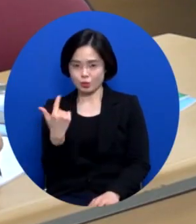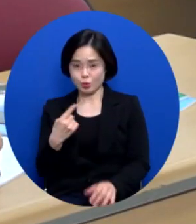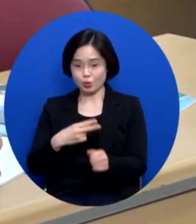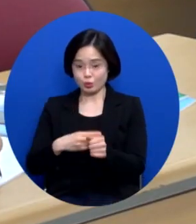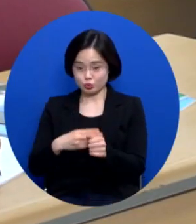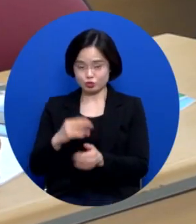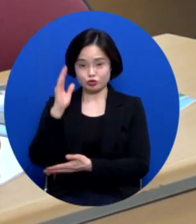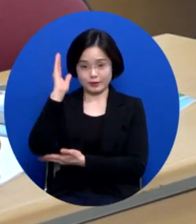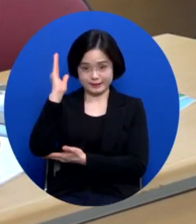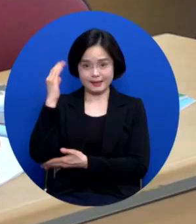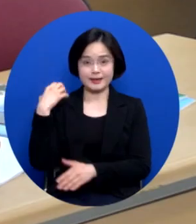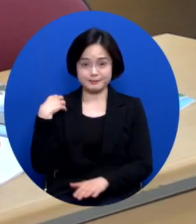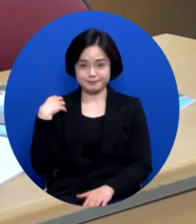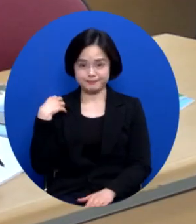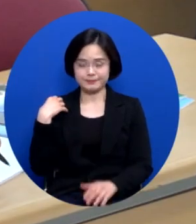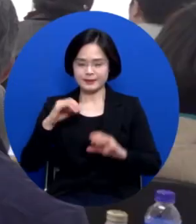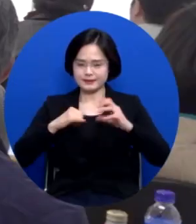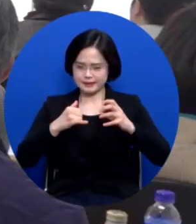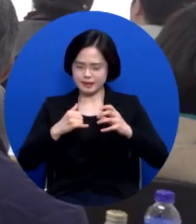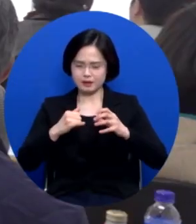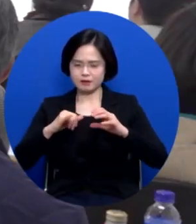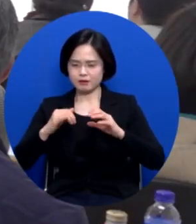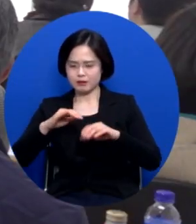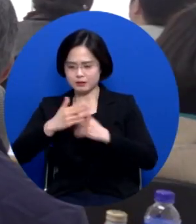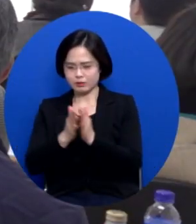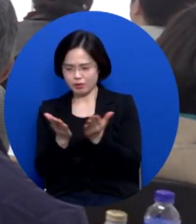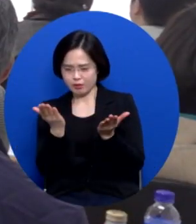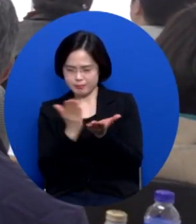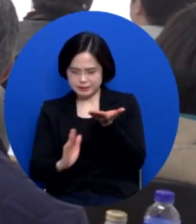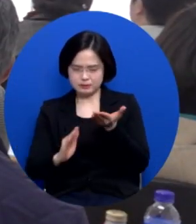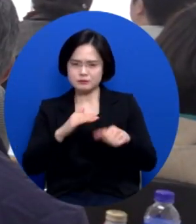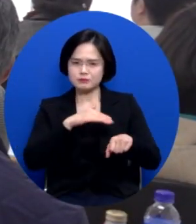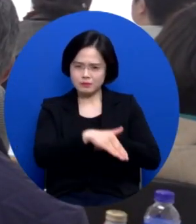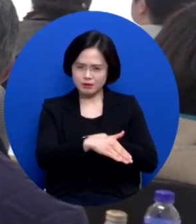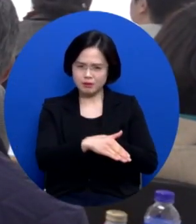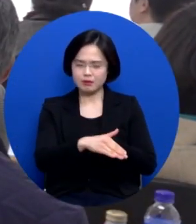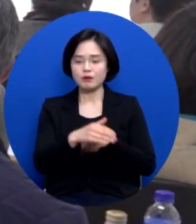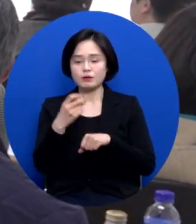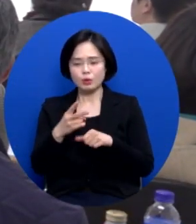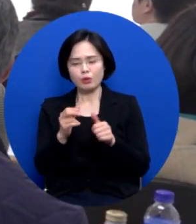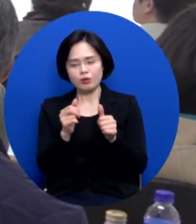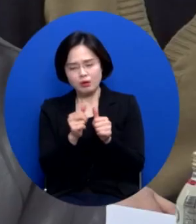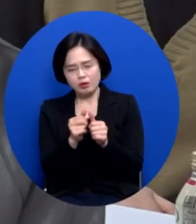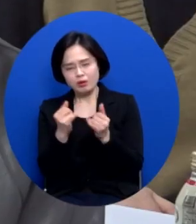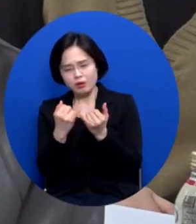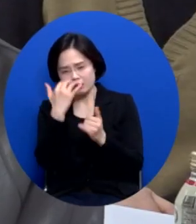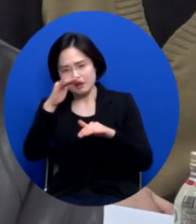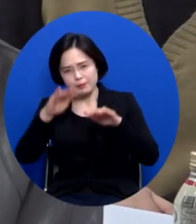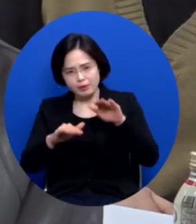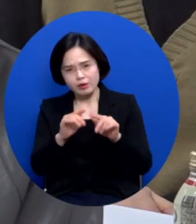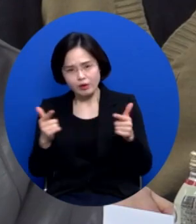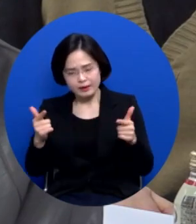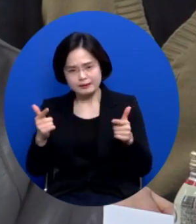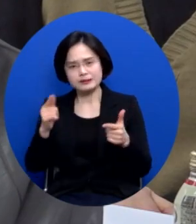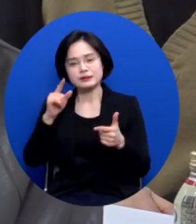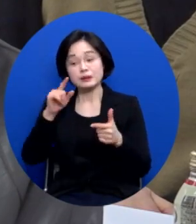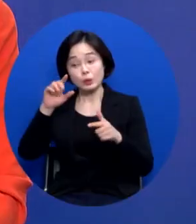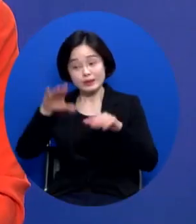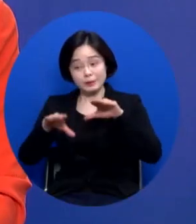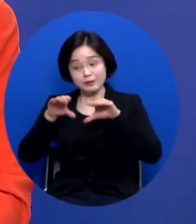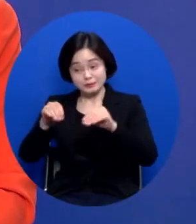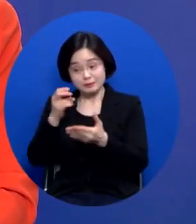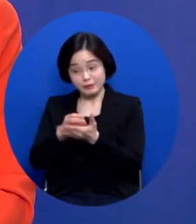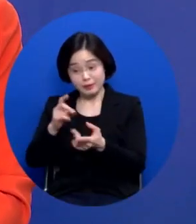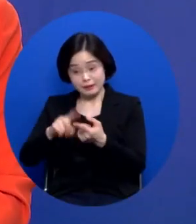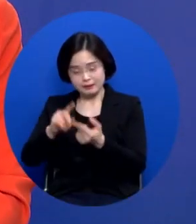나서 세상의 반성경적 흐름과 젠더 이데올로기, 차별금지법 등의 강연을 진행했습니다.